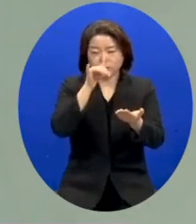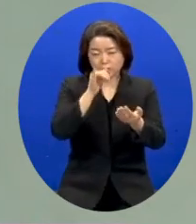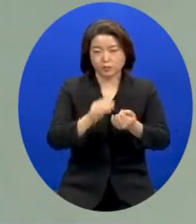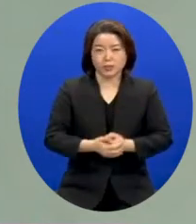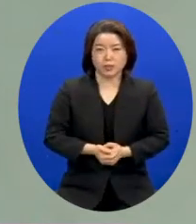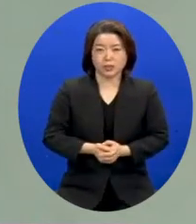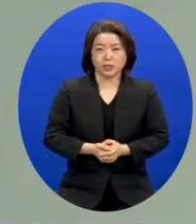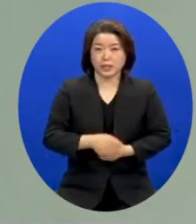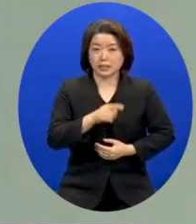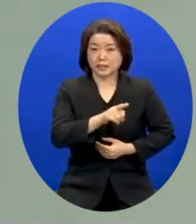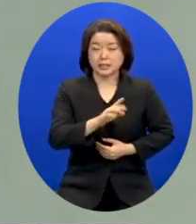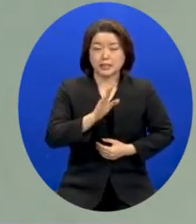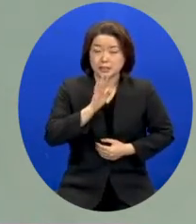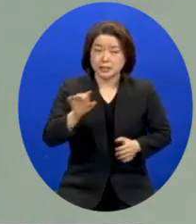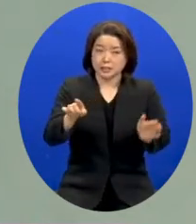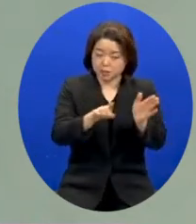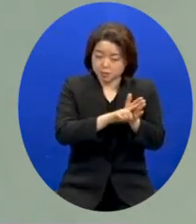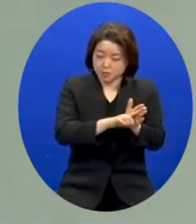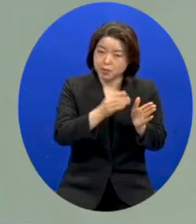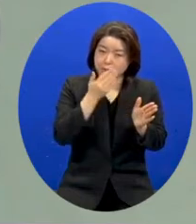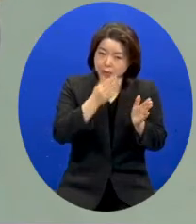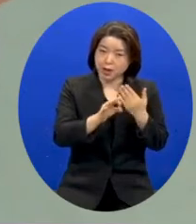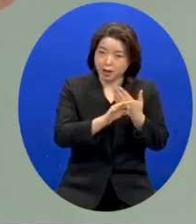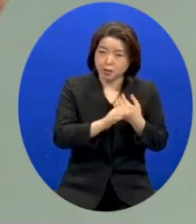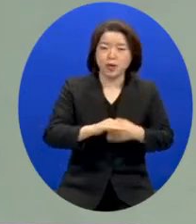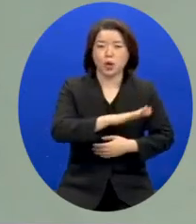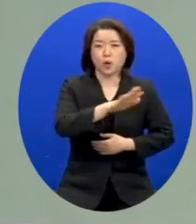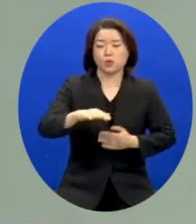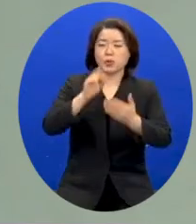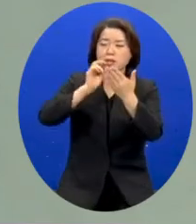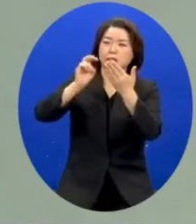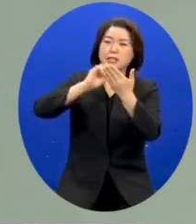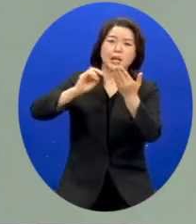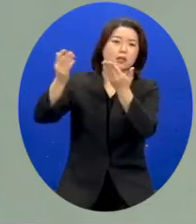것입니다. 그것이 진짜 믿어지게 될 때 그것이 우리의 찬송이 되는